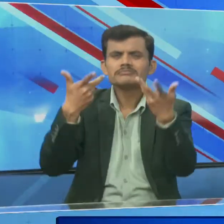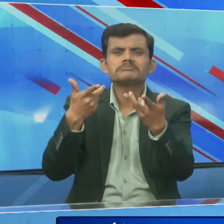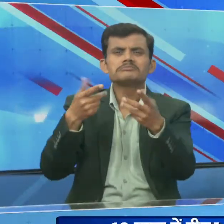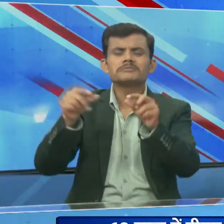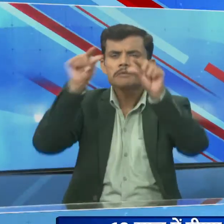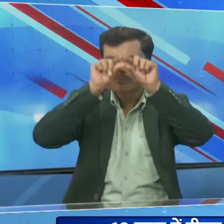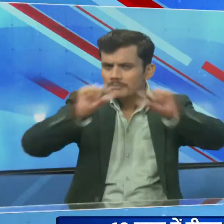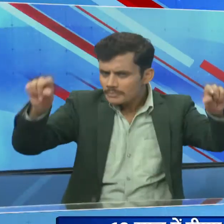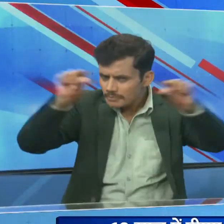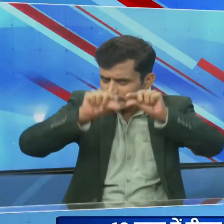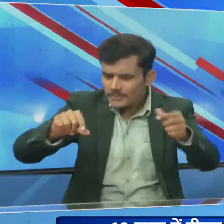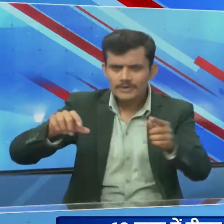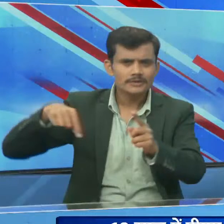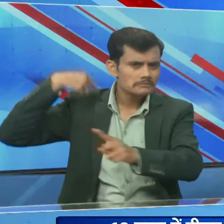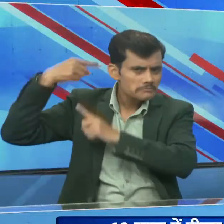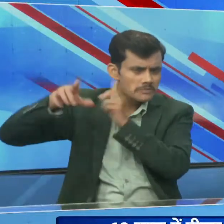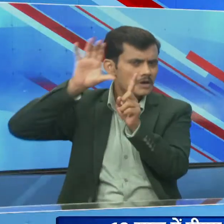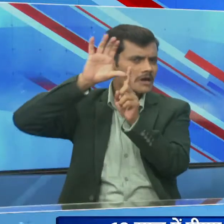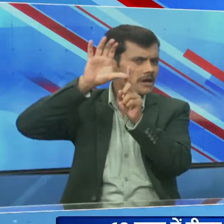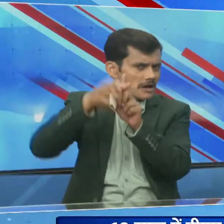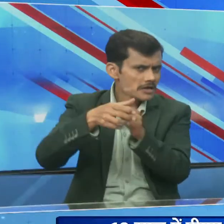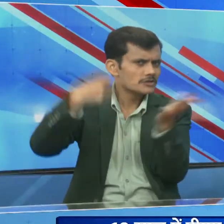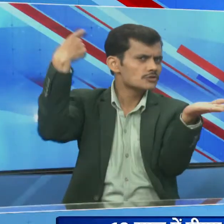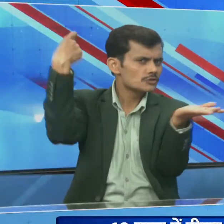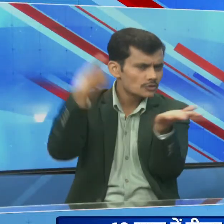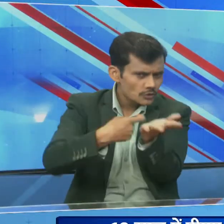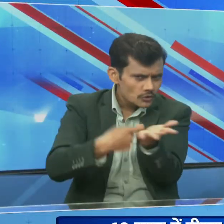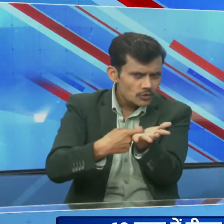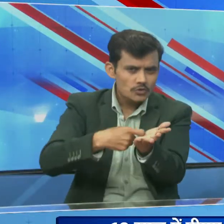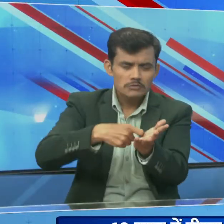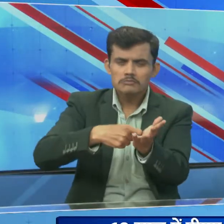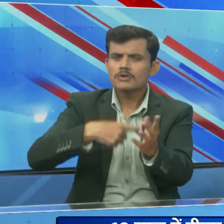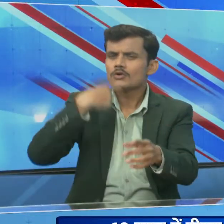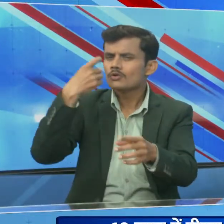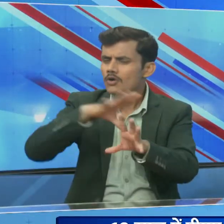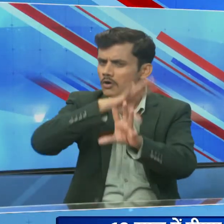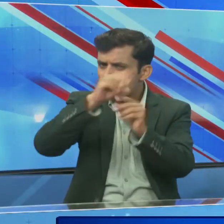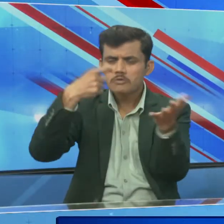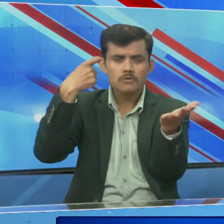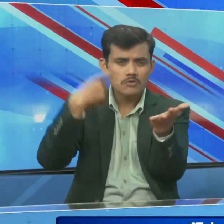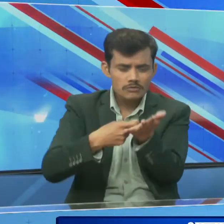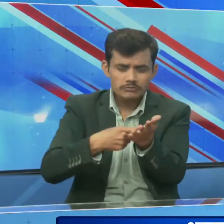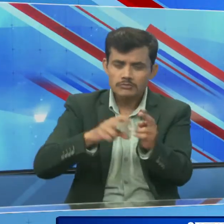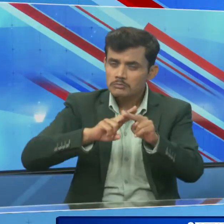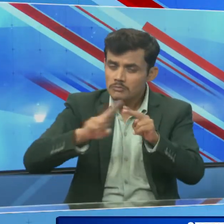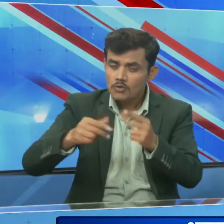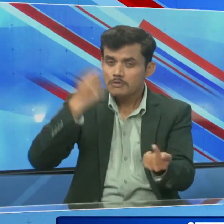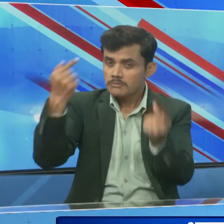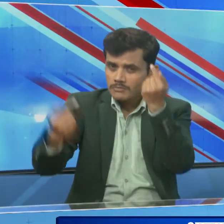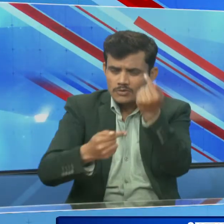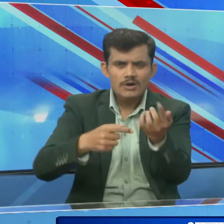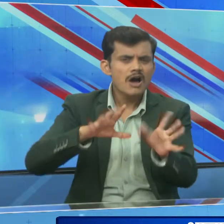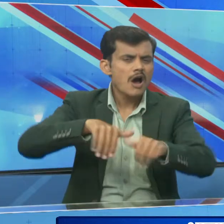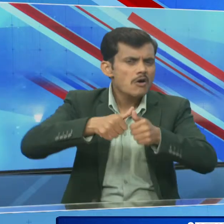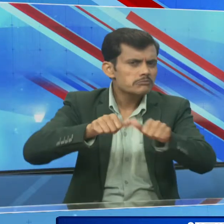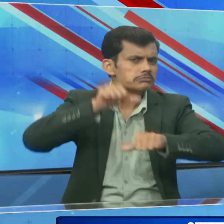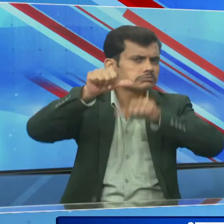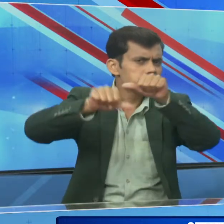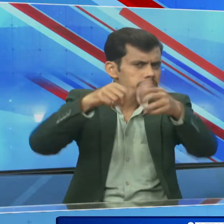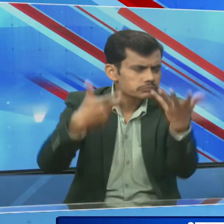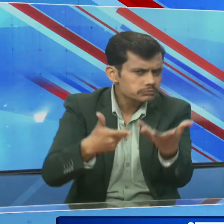की संस्कृति, राजनीति का चाल ढाल, राजनीति का तौर तरीका